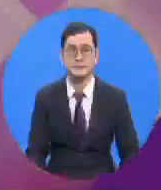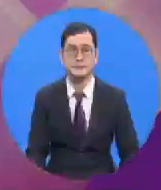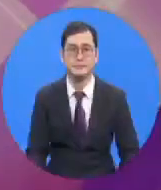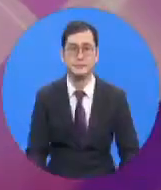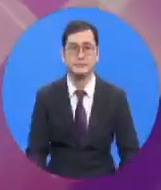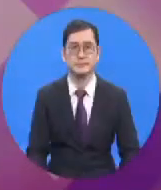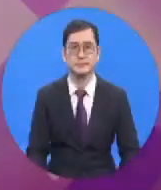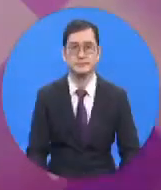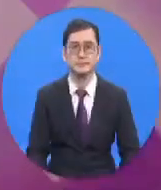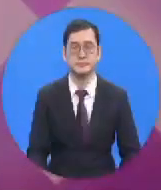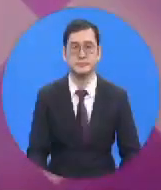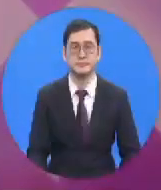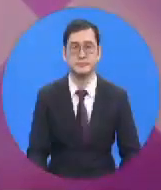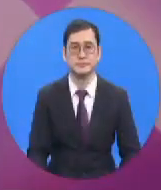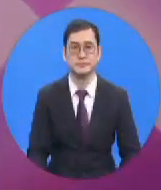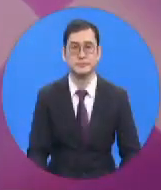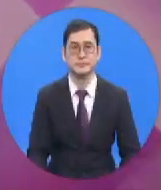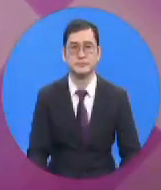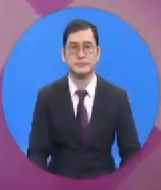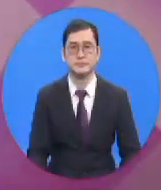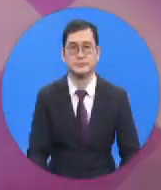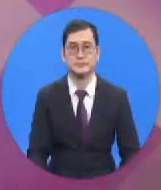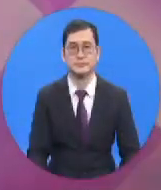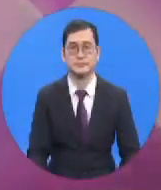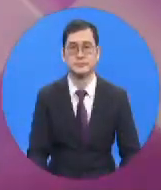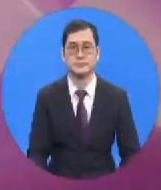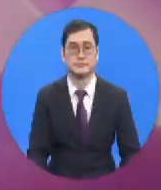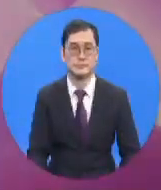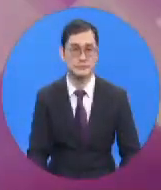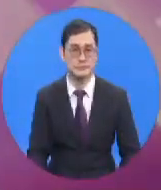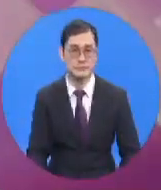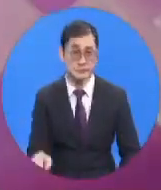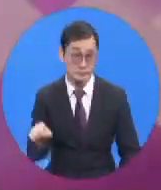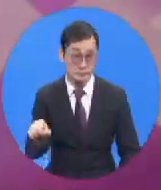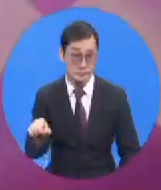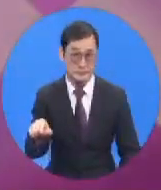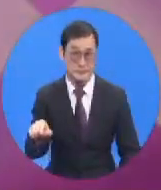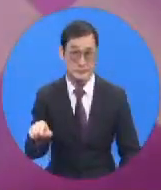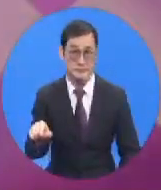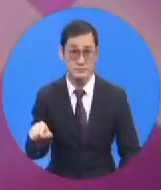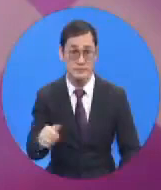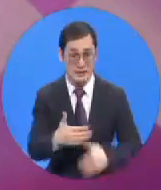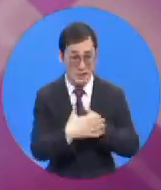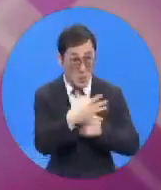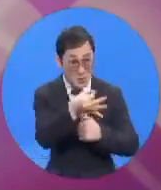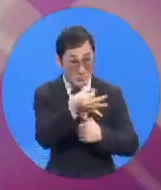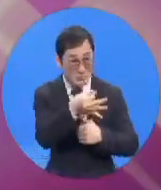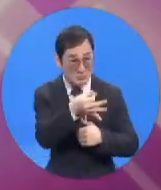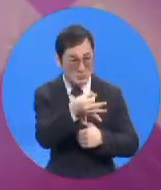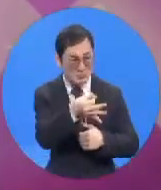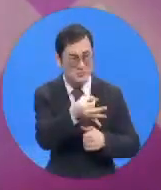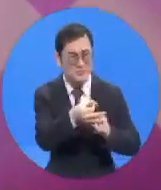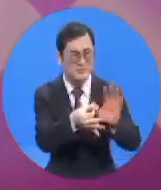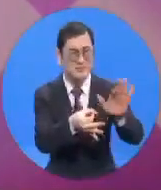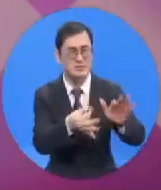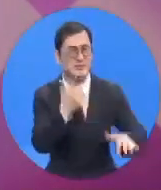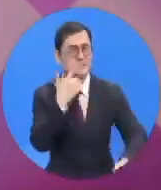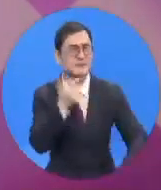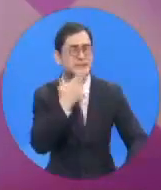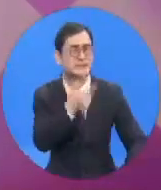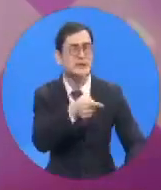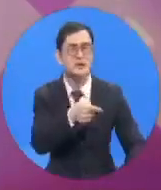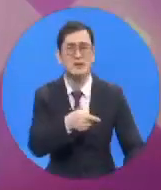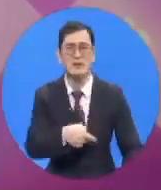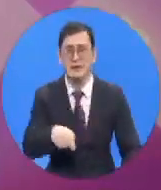네. 그러니까 저 지금 자영업자 요구는 이거 같아요. 지원금이 중요한 게 아니라 배상을 해달라, 보상을 달라.